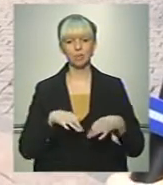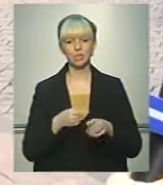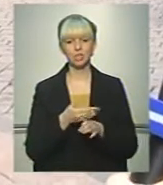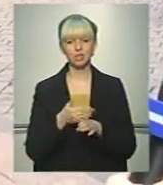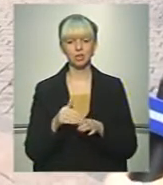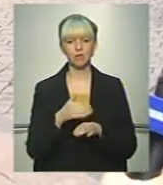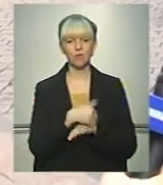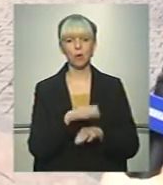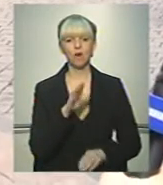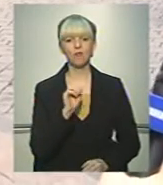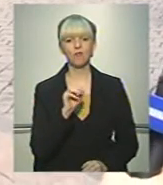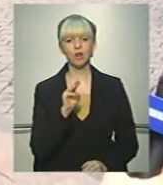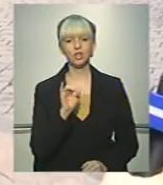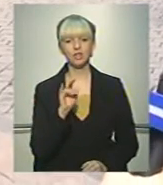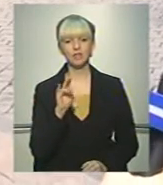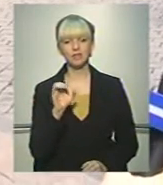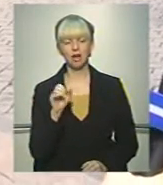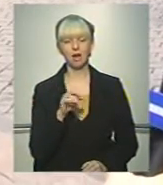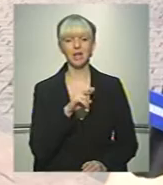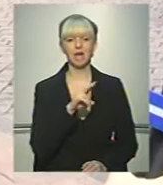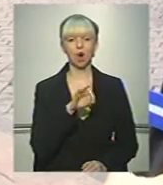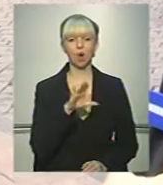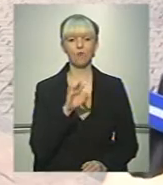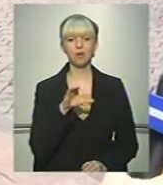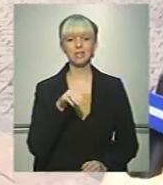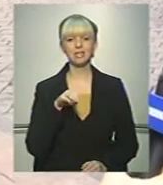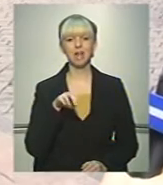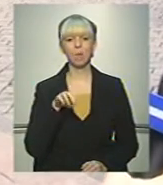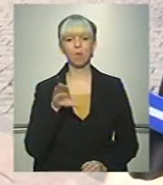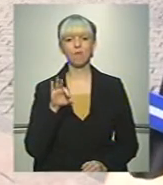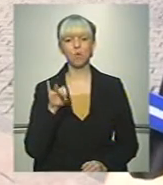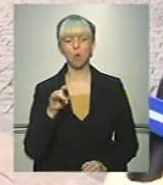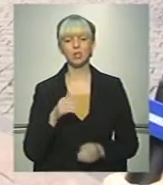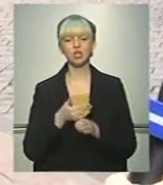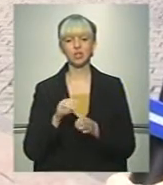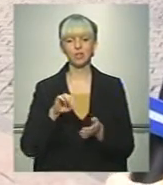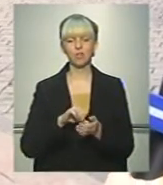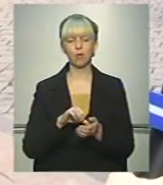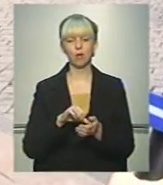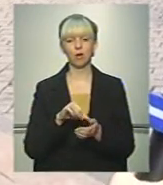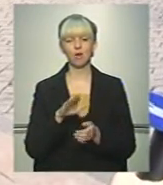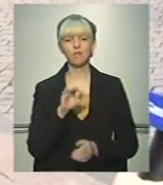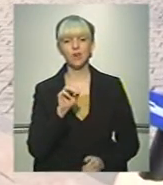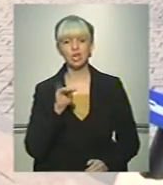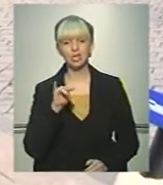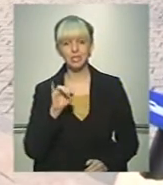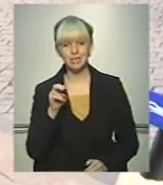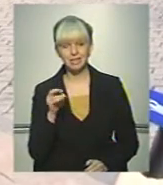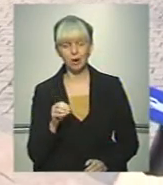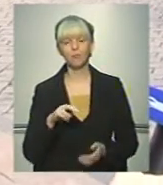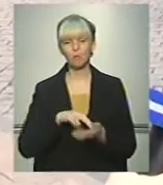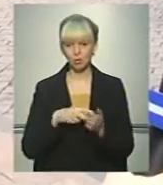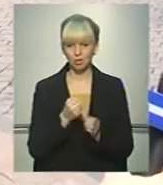вулиці Вашківської, частина вулиці Якова Степового, частина вулиці Вижницької. В планах ще зробити вулицю